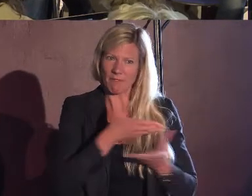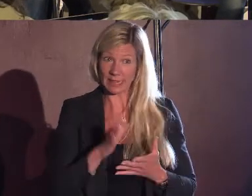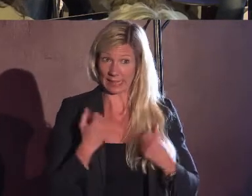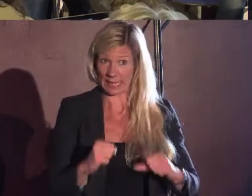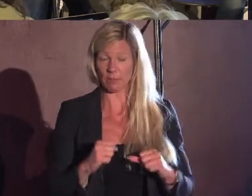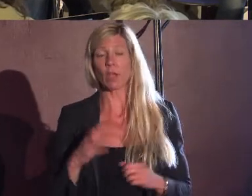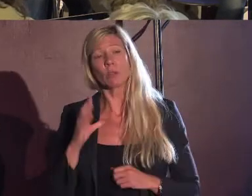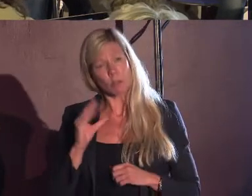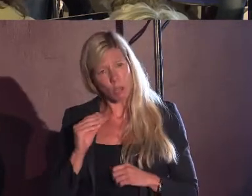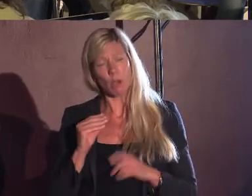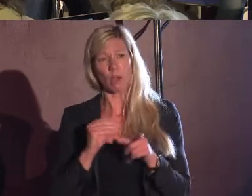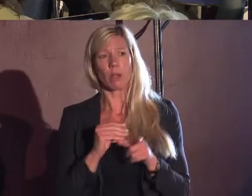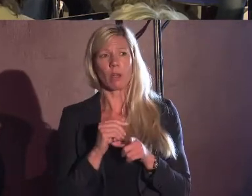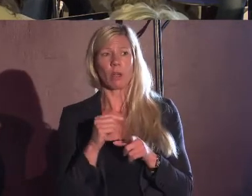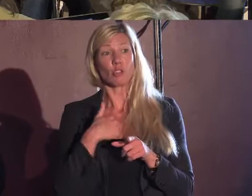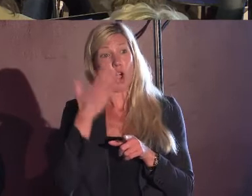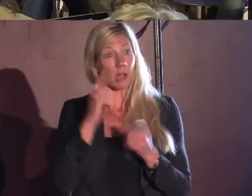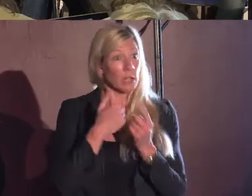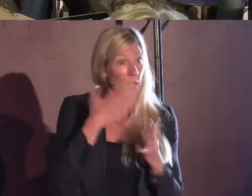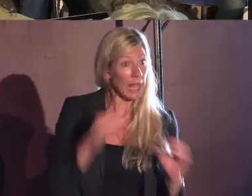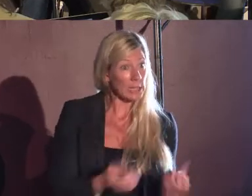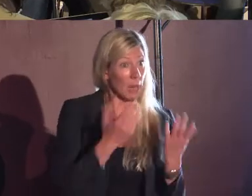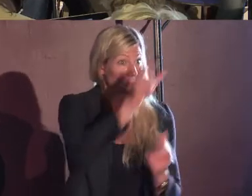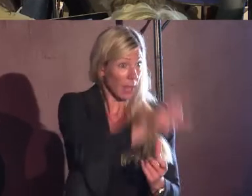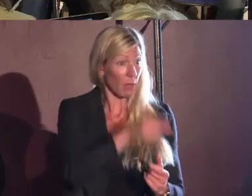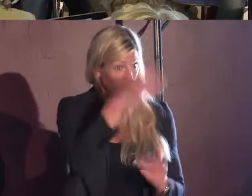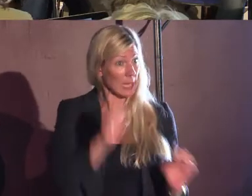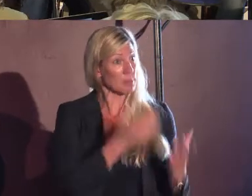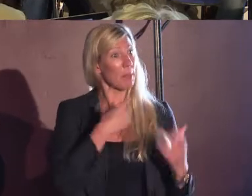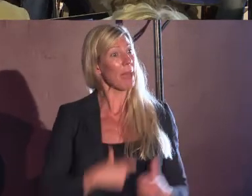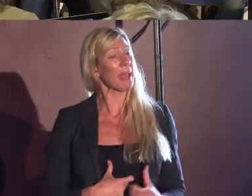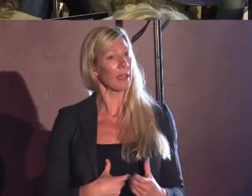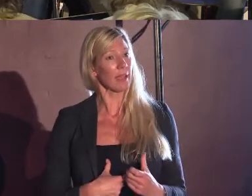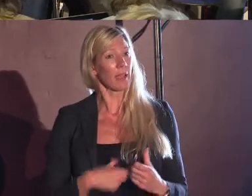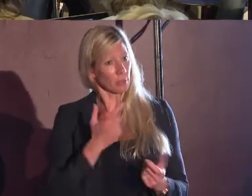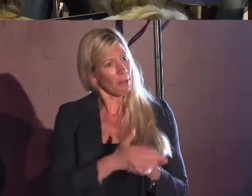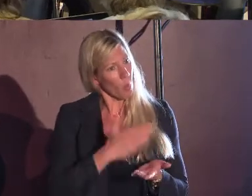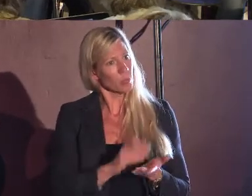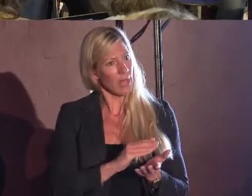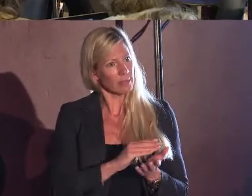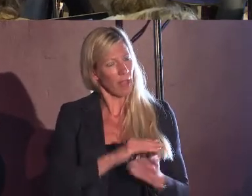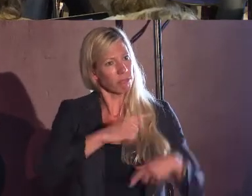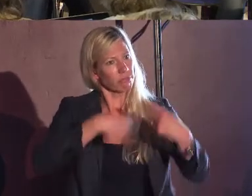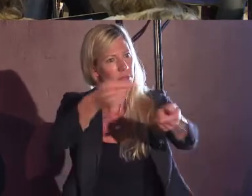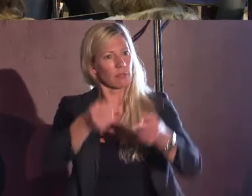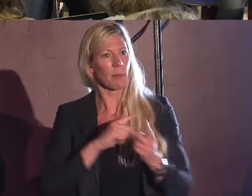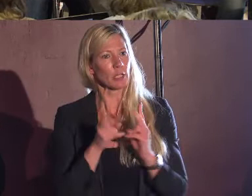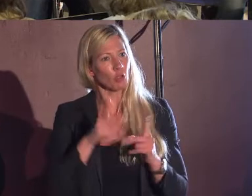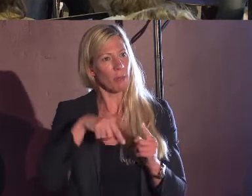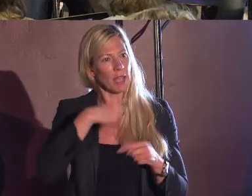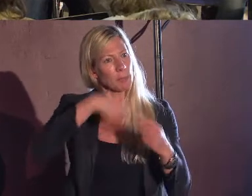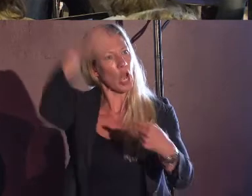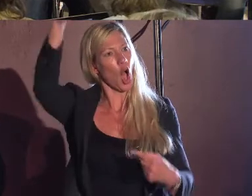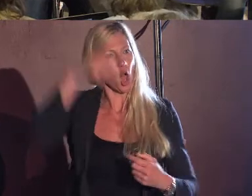man... Vad ska man säga? Om jag kan inspirera någon så kan de inspirera mig tillbaka. Och så fortsätter man så liksom, så att det blir en uppåtgående spiral på något